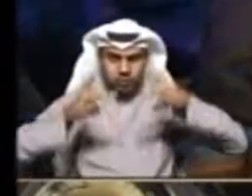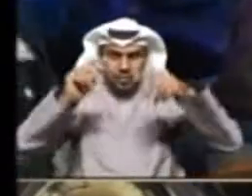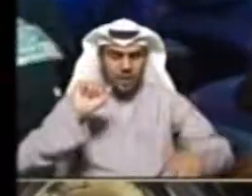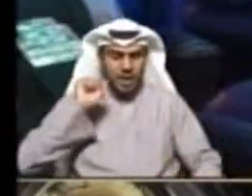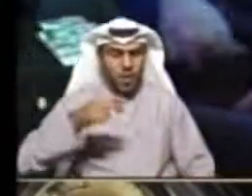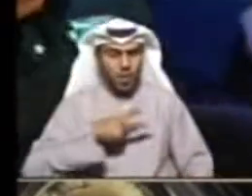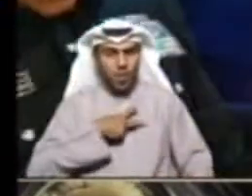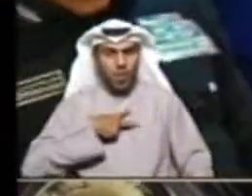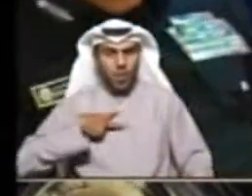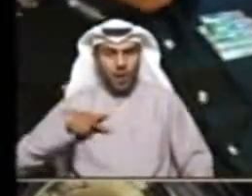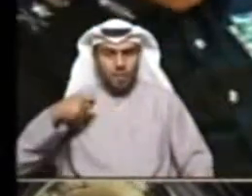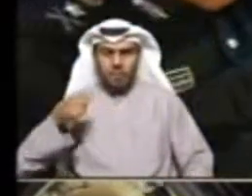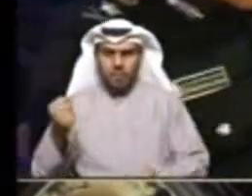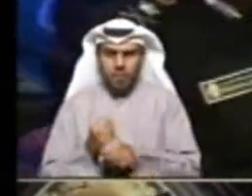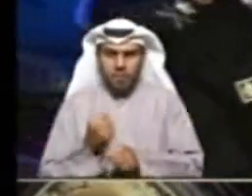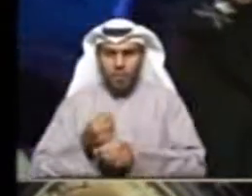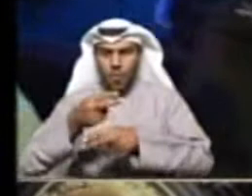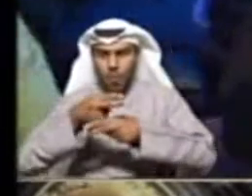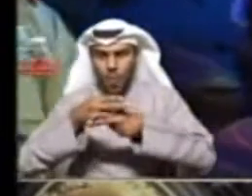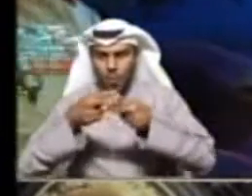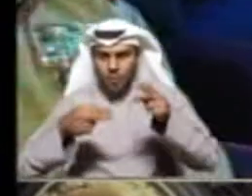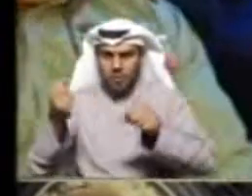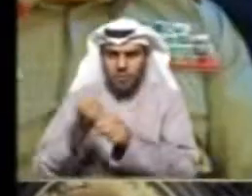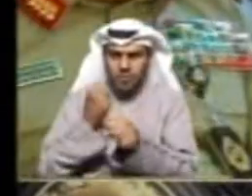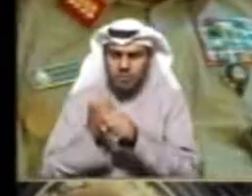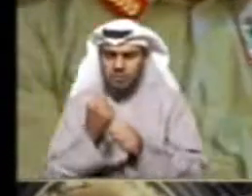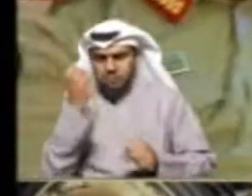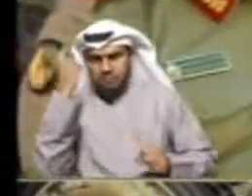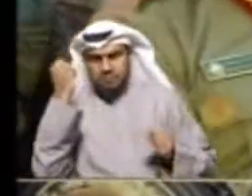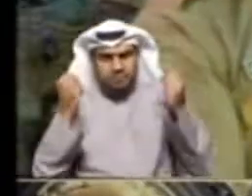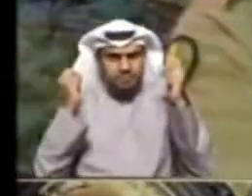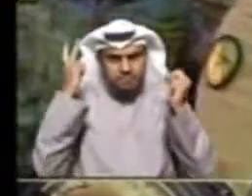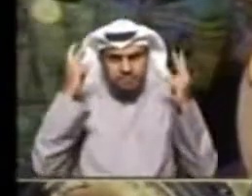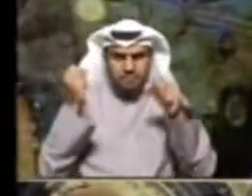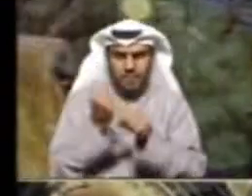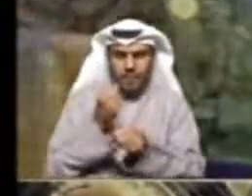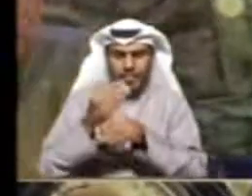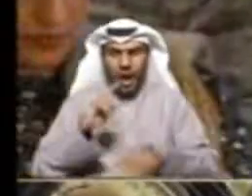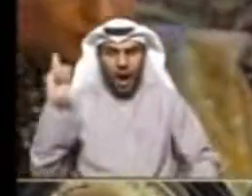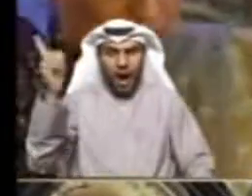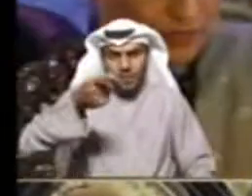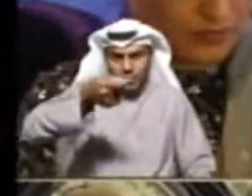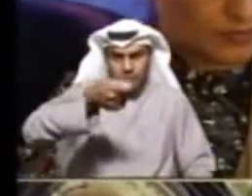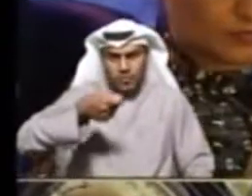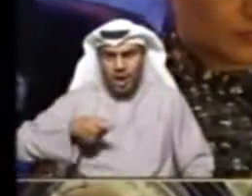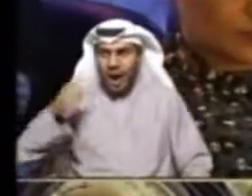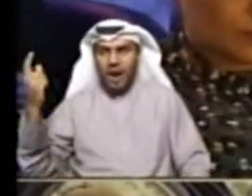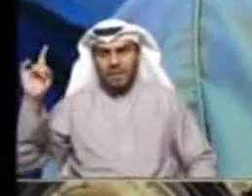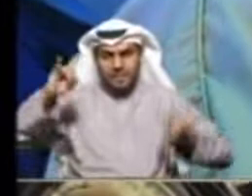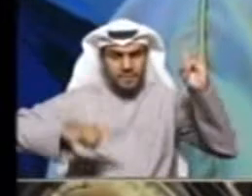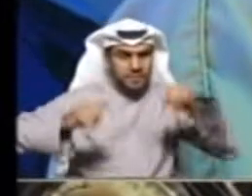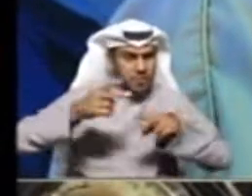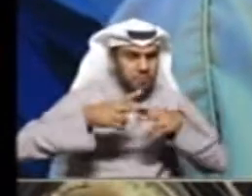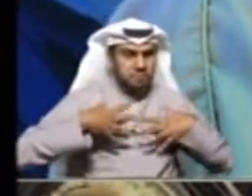تحويل الكويت إلى مركزا ماليا وتجاريا جاذبا للاستثمار إقليميا وعالميا، أطلقت وزارة الأشغال